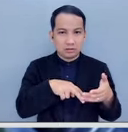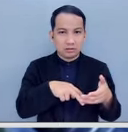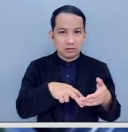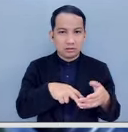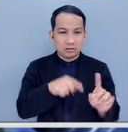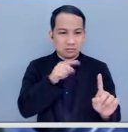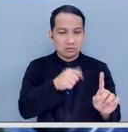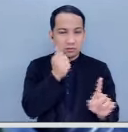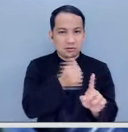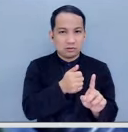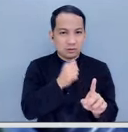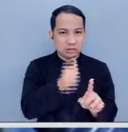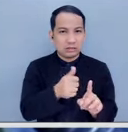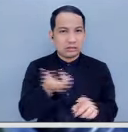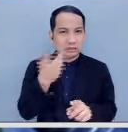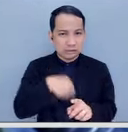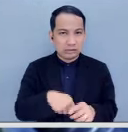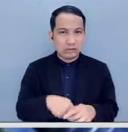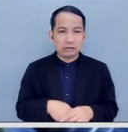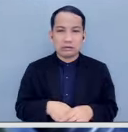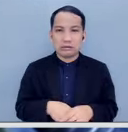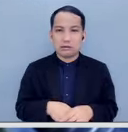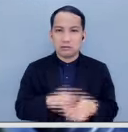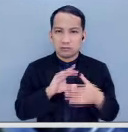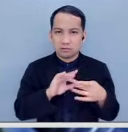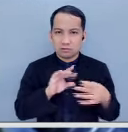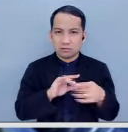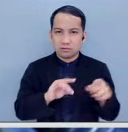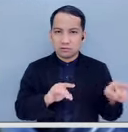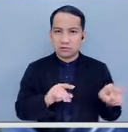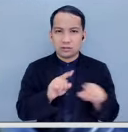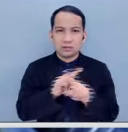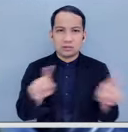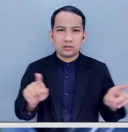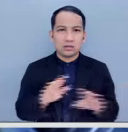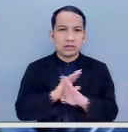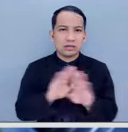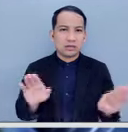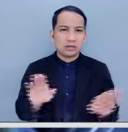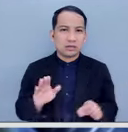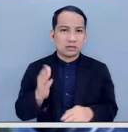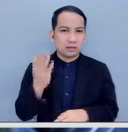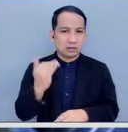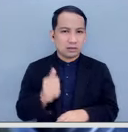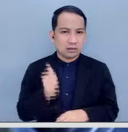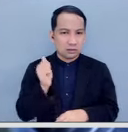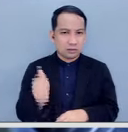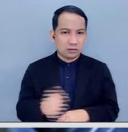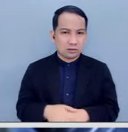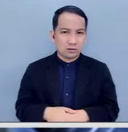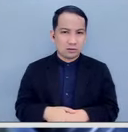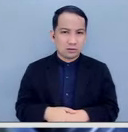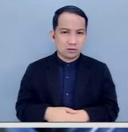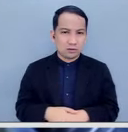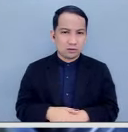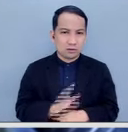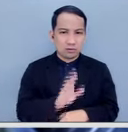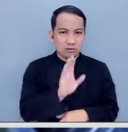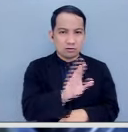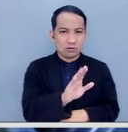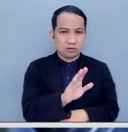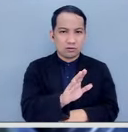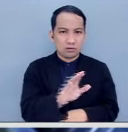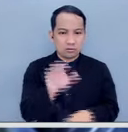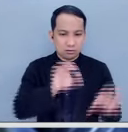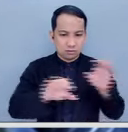ay hindi kagandahan na kwento Hindi pwede yon hindi pwede yon Pinasok mo ang mundo ng show